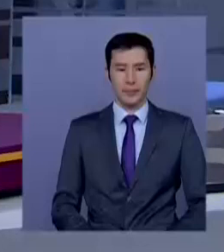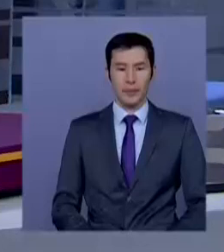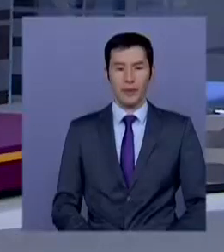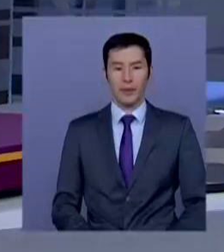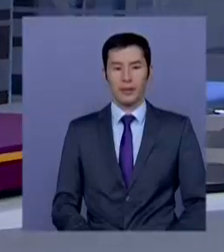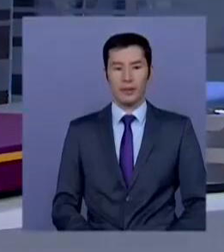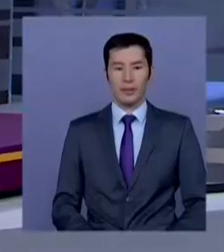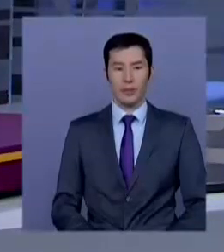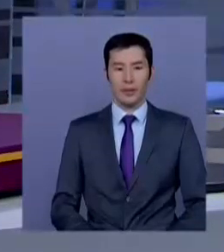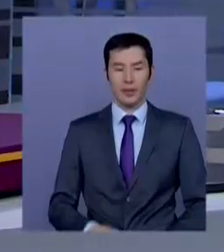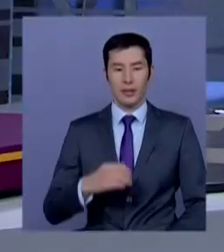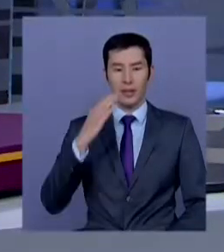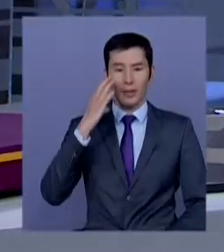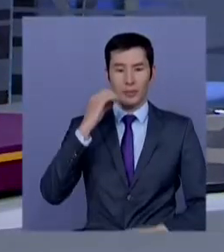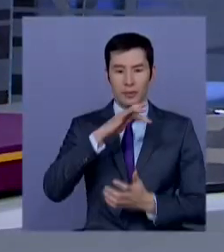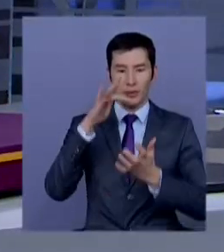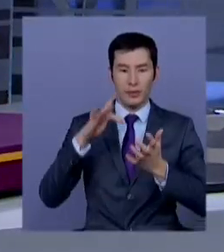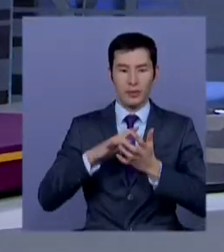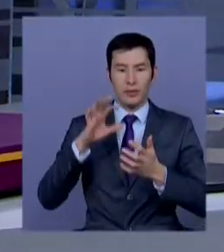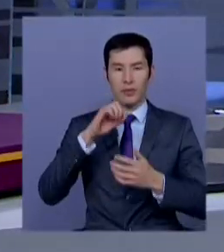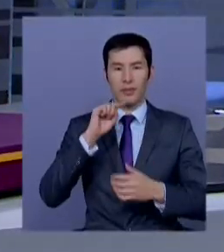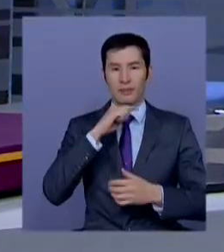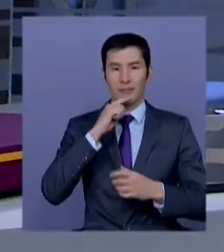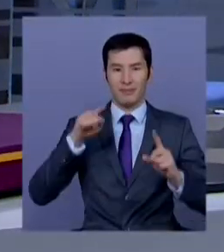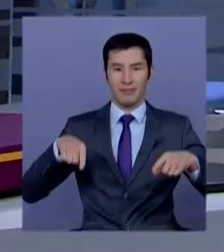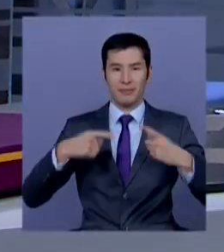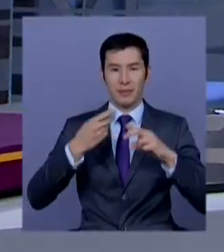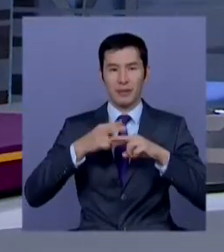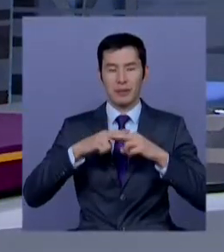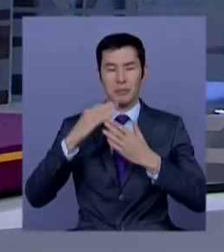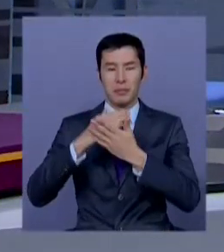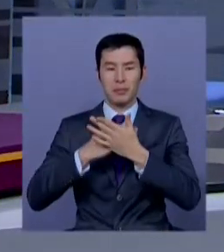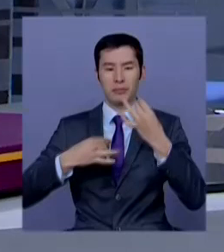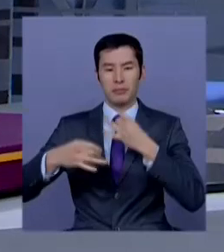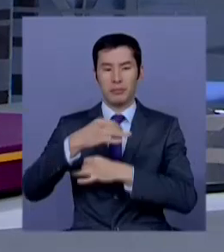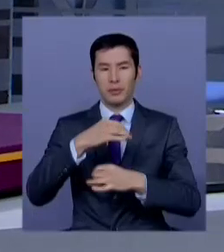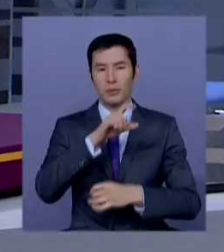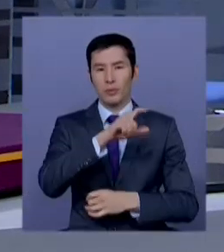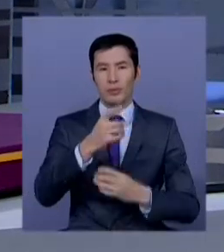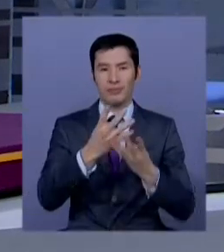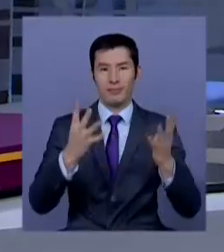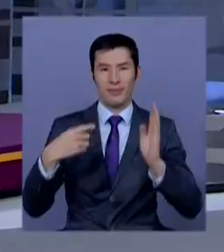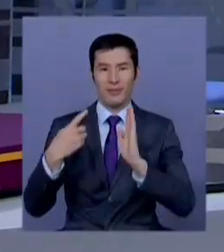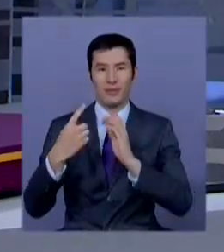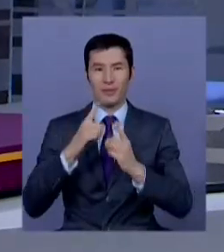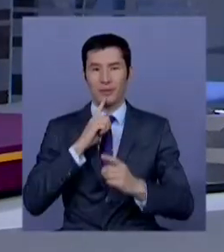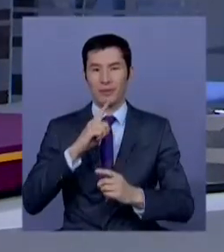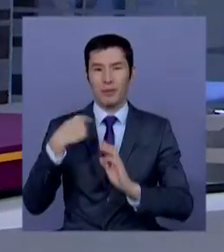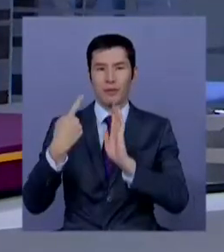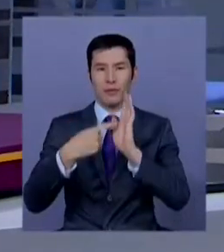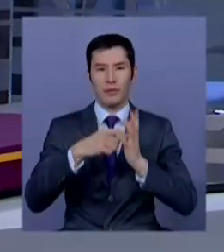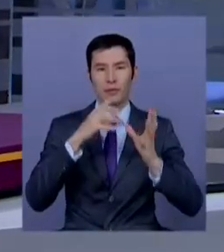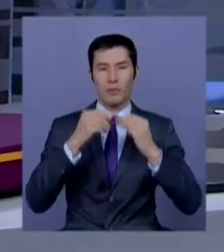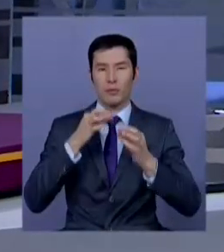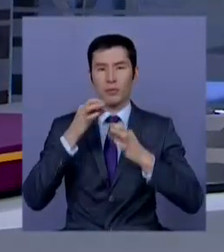Алматы қаласының әлеуметтік экономикалық даму қорытындыларымен таныстырған соң Бақытжан Сағынтаев журналистердің сауалдарына жауап берді. Олар